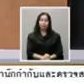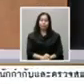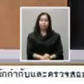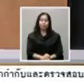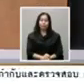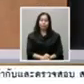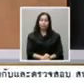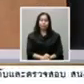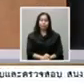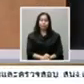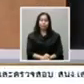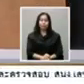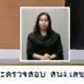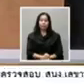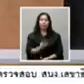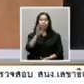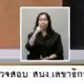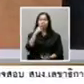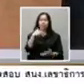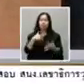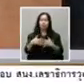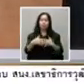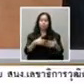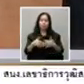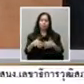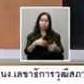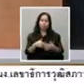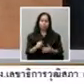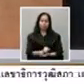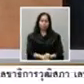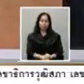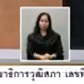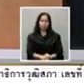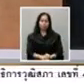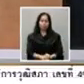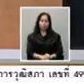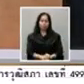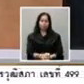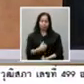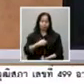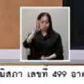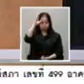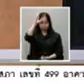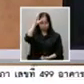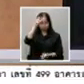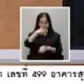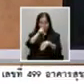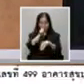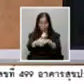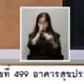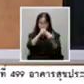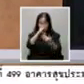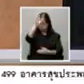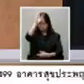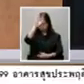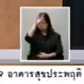ขออนุญาตท่านประธานครับ ไม่เป็นไรหรอกครับ ท่านประธานฟังผมนิดเดียวครับ ท่านประธานครับขอประท้วง พอแล้ว ท่านประธาน คร ับขอประท้วง